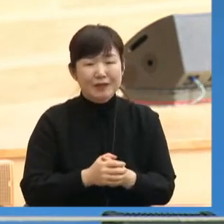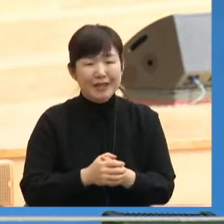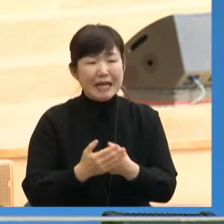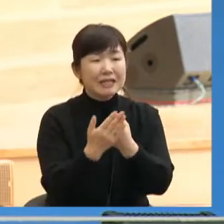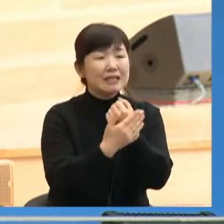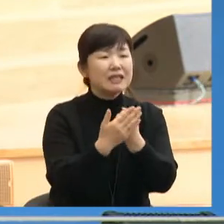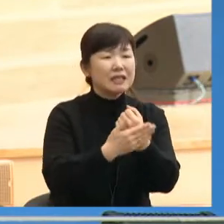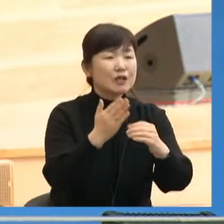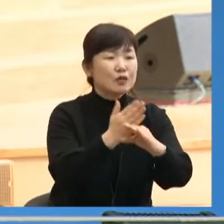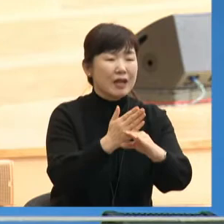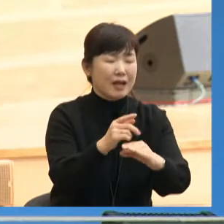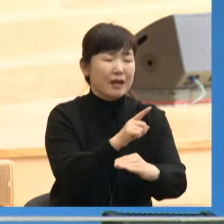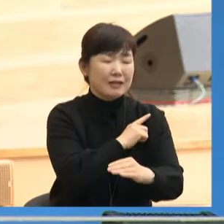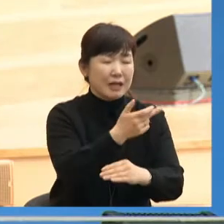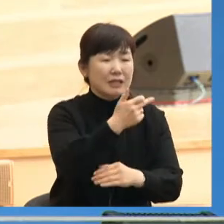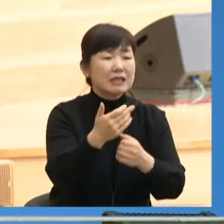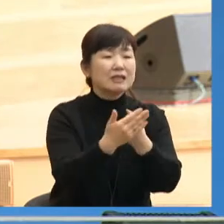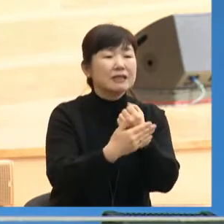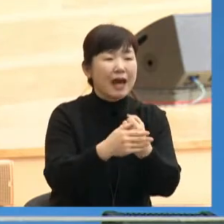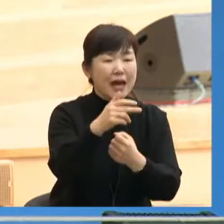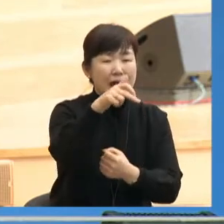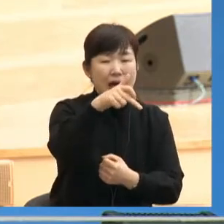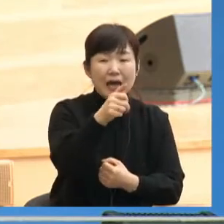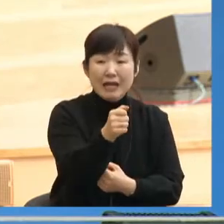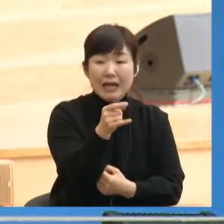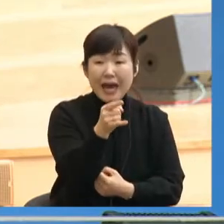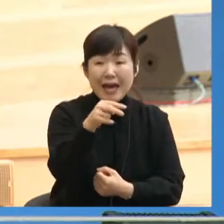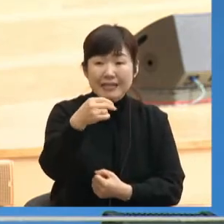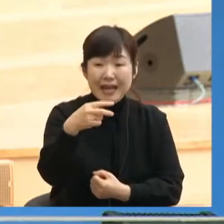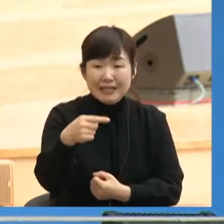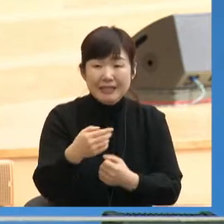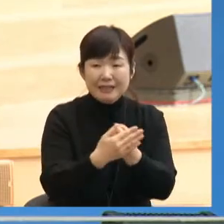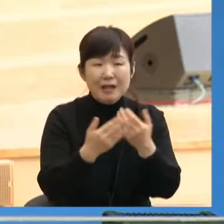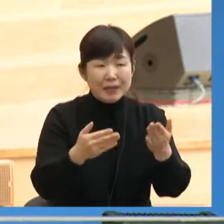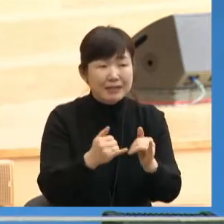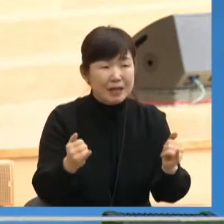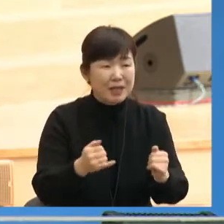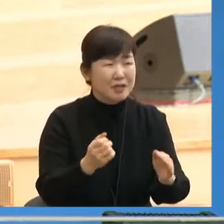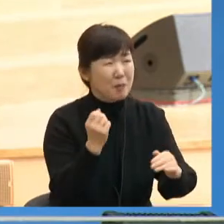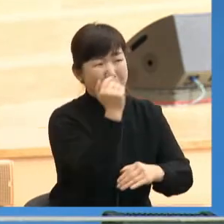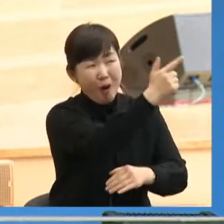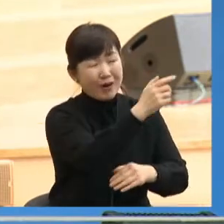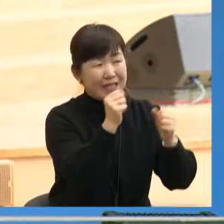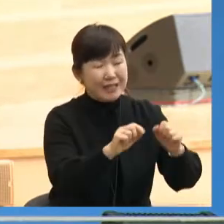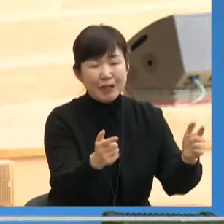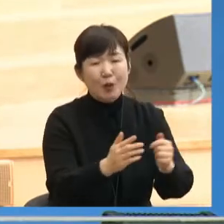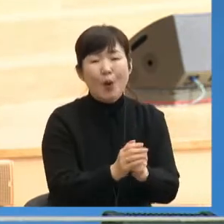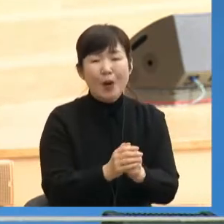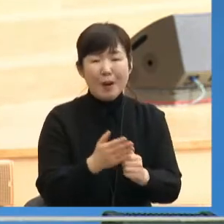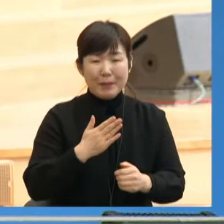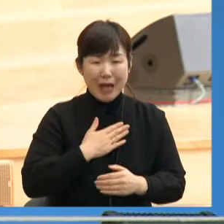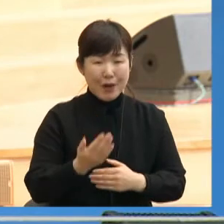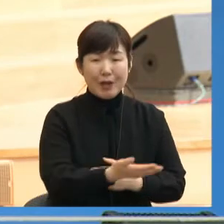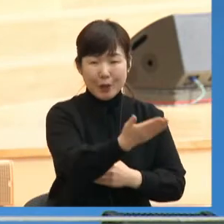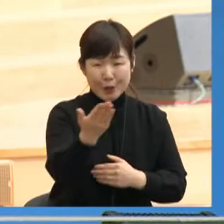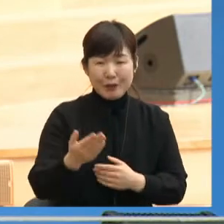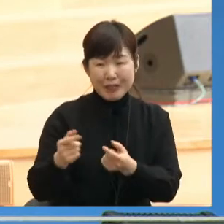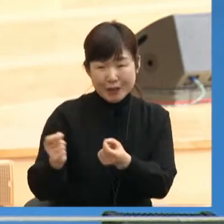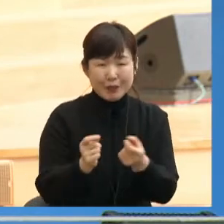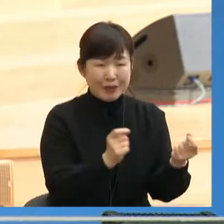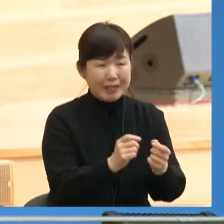은혜 중에 은혜, 이 헤세드의 은혜 받은 사람들이 먼 곳에 있는 것이 아니라 바로 그 은혜를 받은 자가 저와